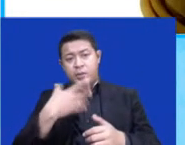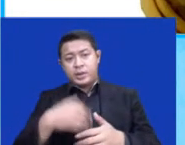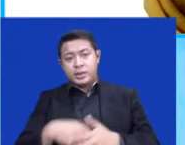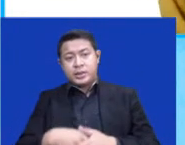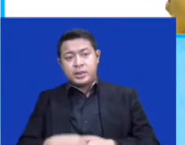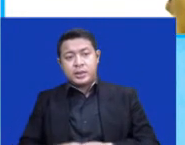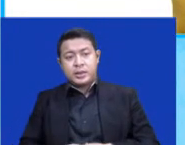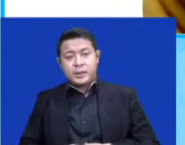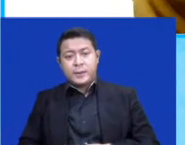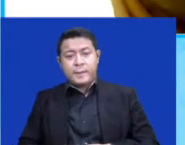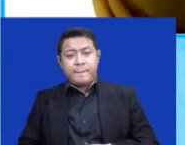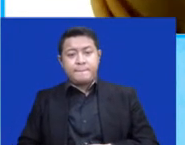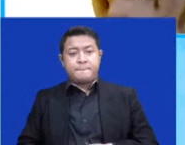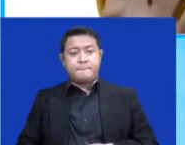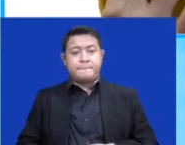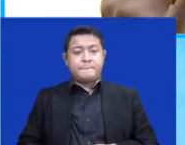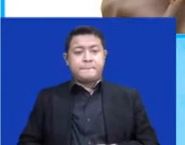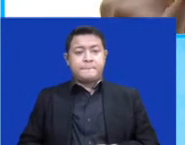ya.